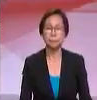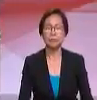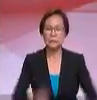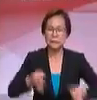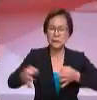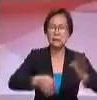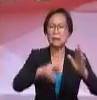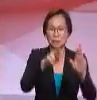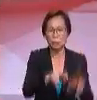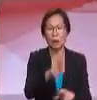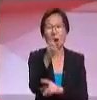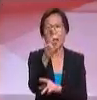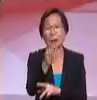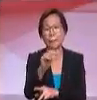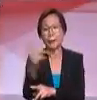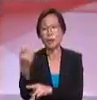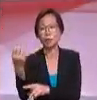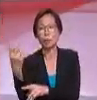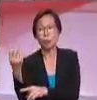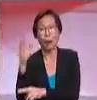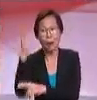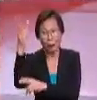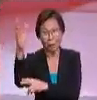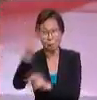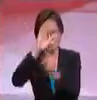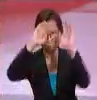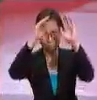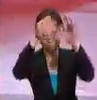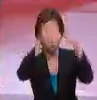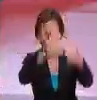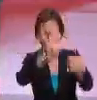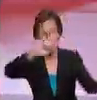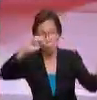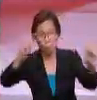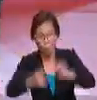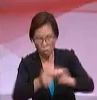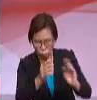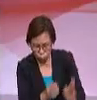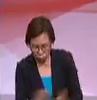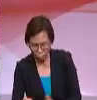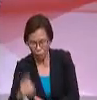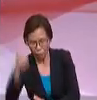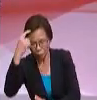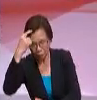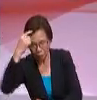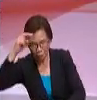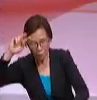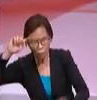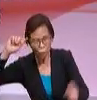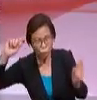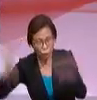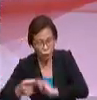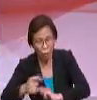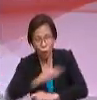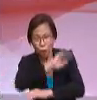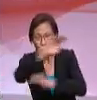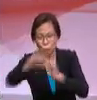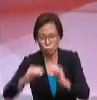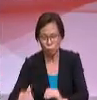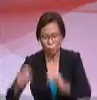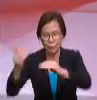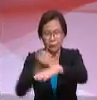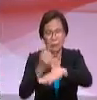Jelas beliau, rancangan Malaysia ke-12 juga akan turut menekankan perubahan struktur dan cara berfikir merangkumi semua peringkat